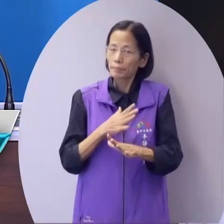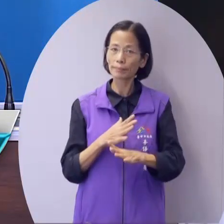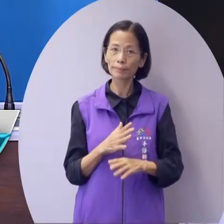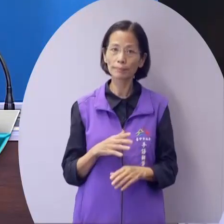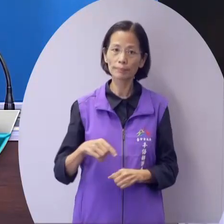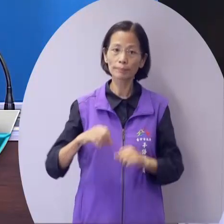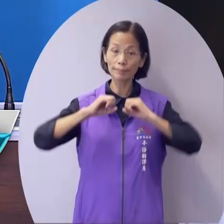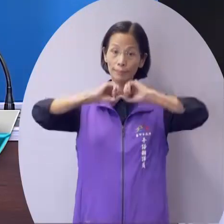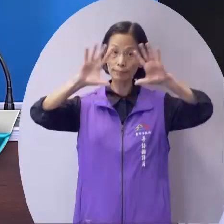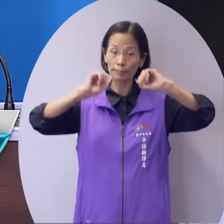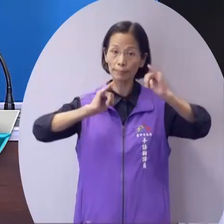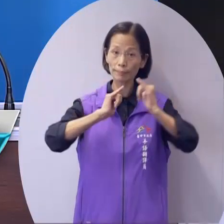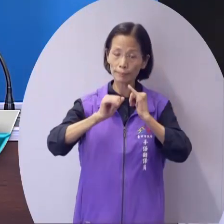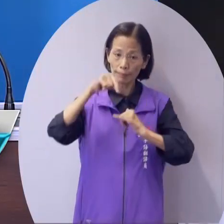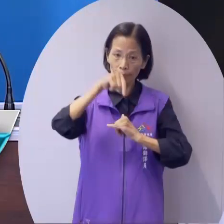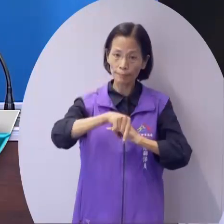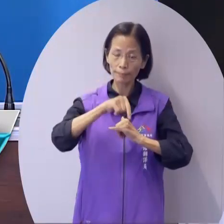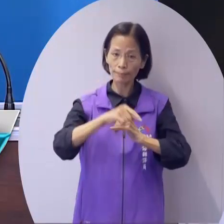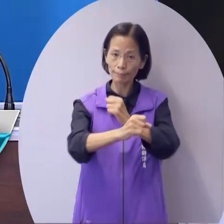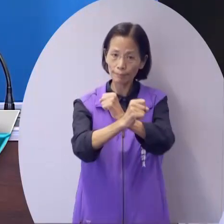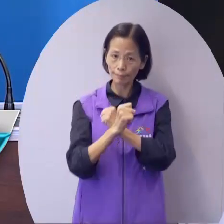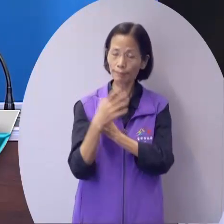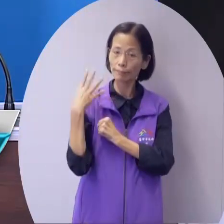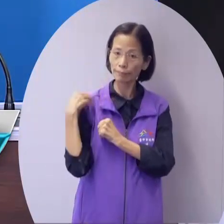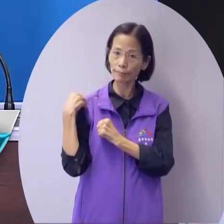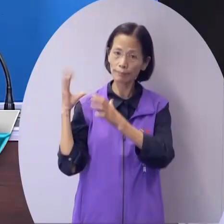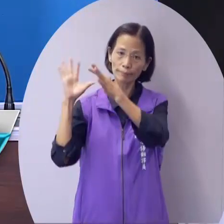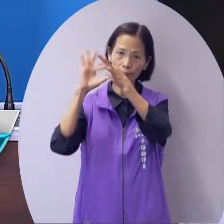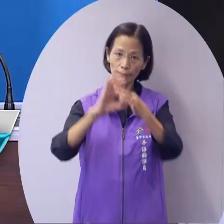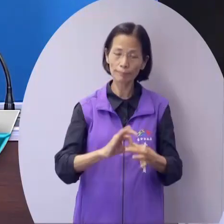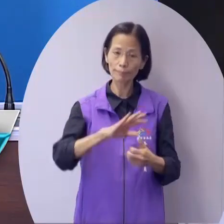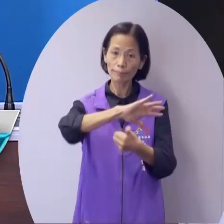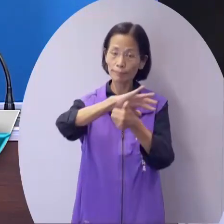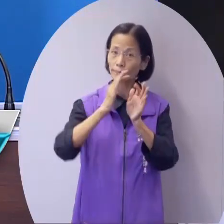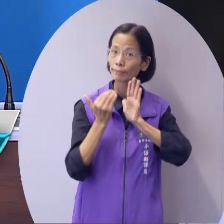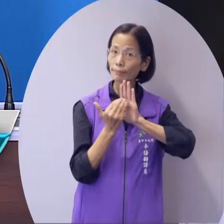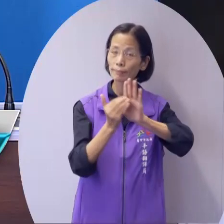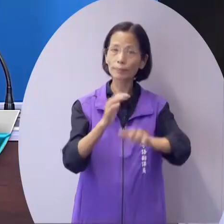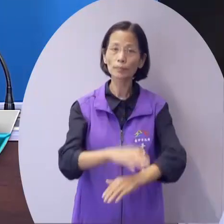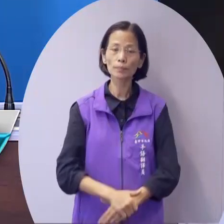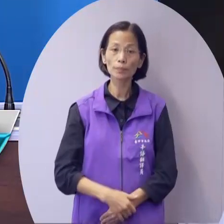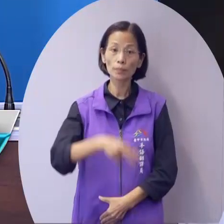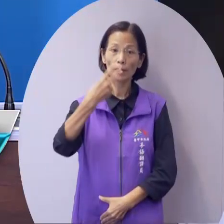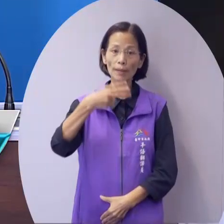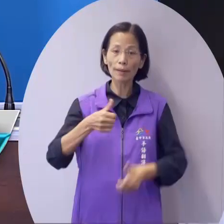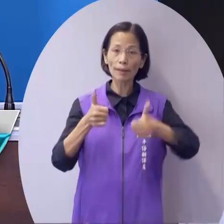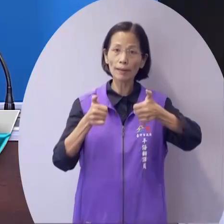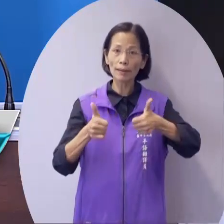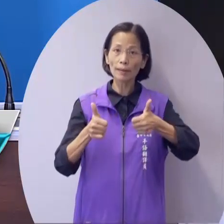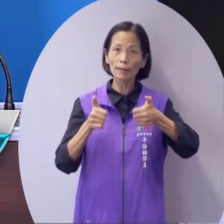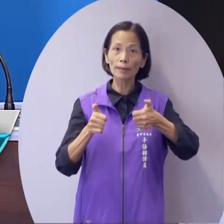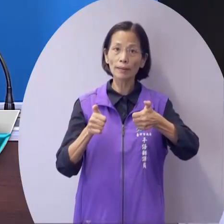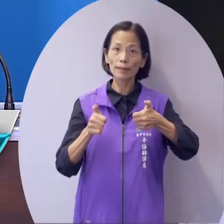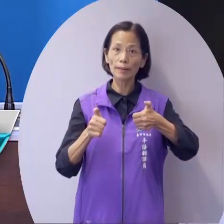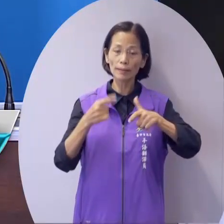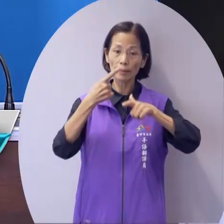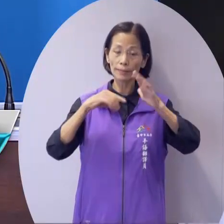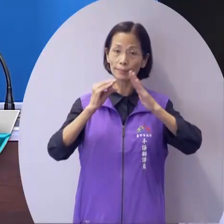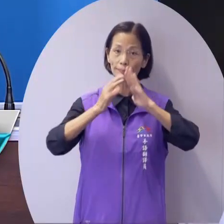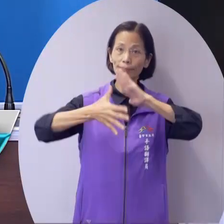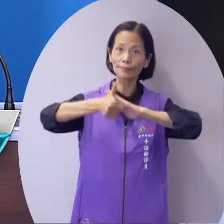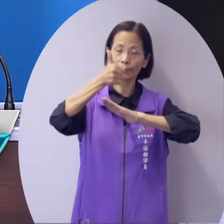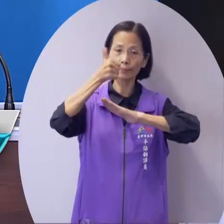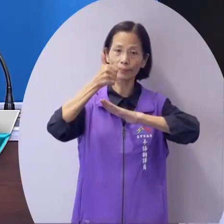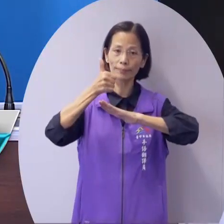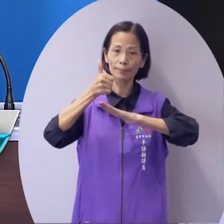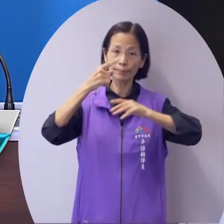呼吁市民朋友在这方面要继续要加强我们的防疫措施。那另外也谢谢我们的这个叶昭甫局长，